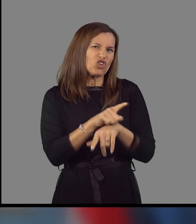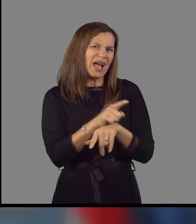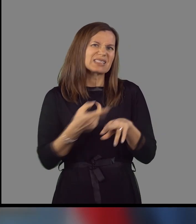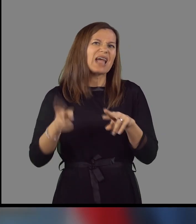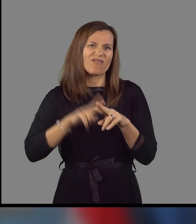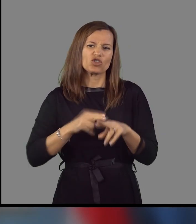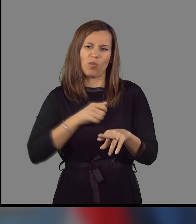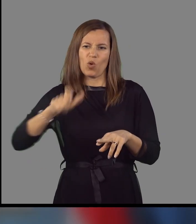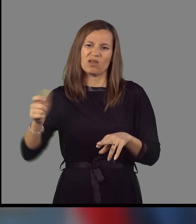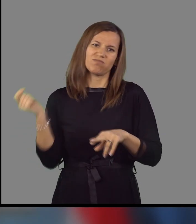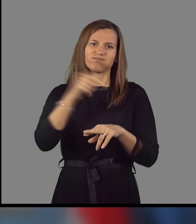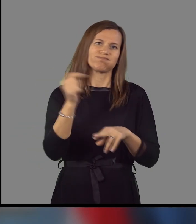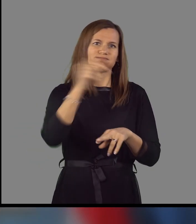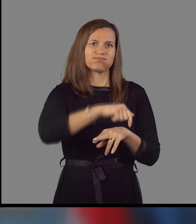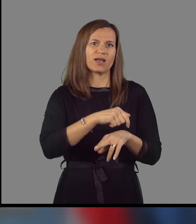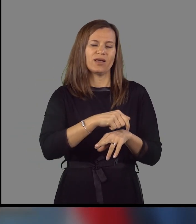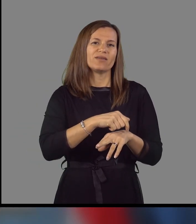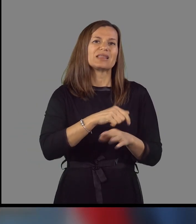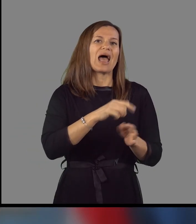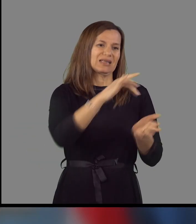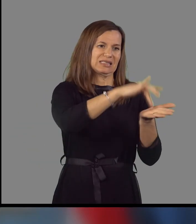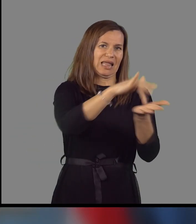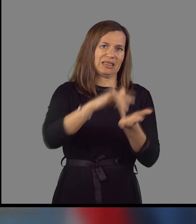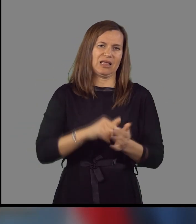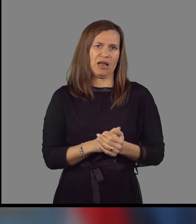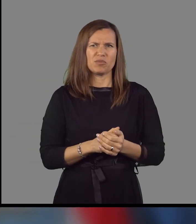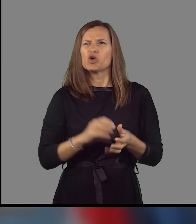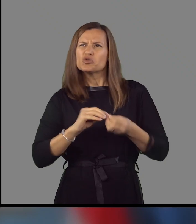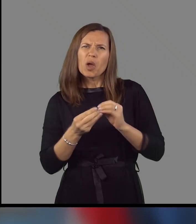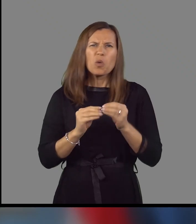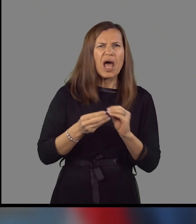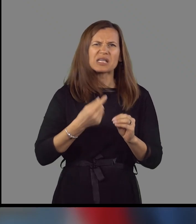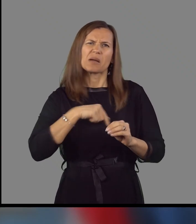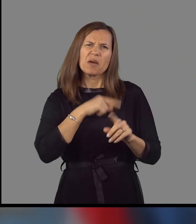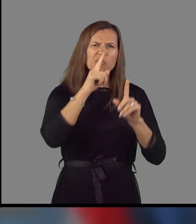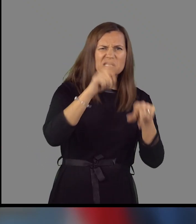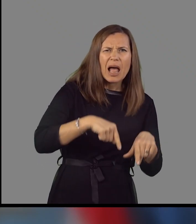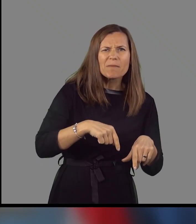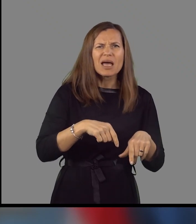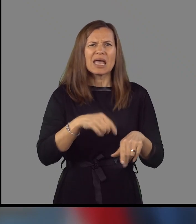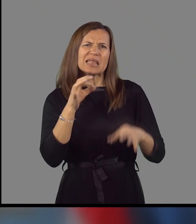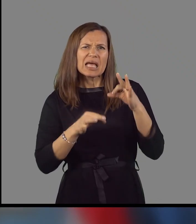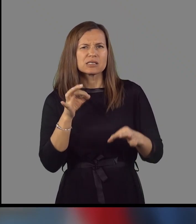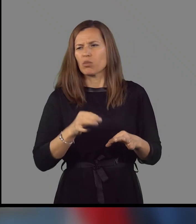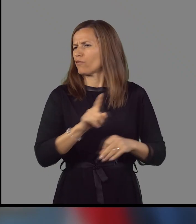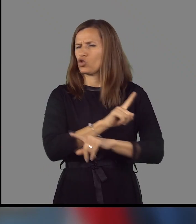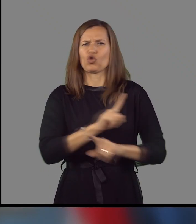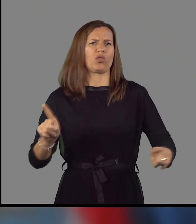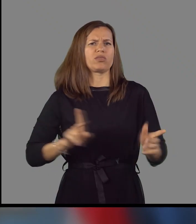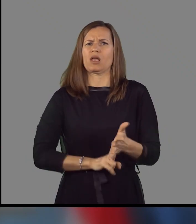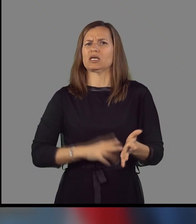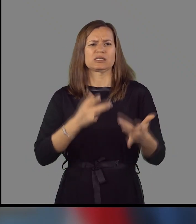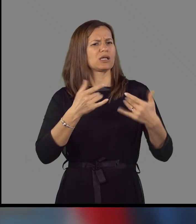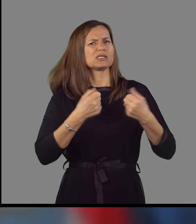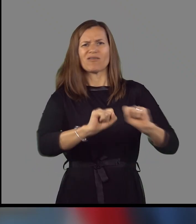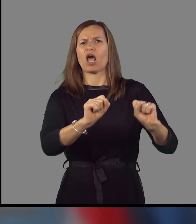da vsakršna špekulacija o tem, da primerov pri nas ni, zaradi tega, ker bi imeli slabe teste, odločno zavračam